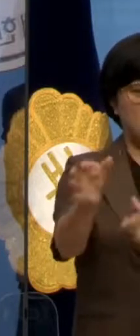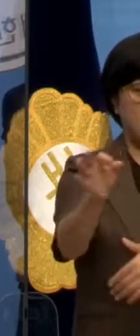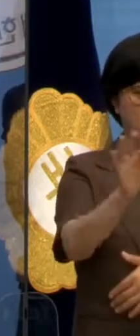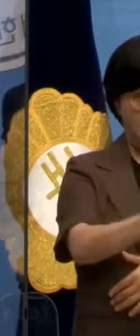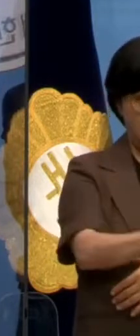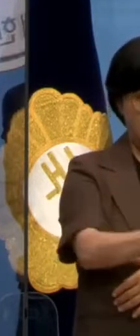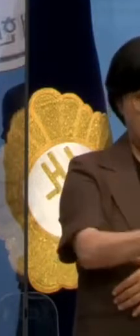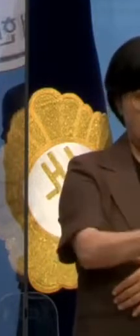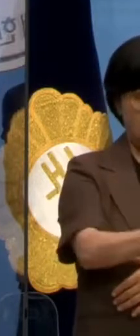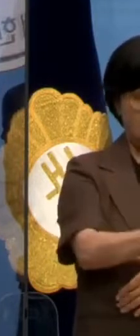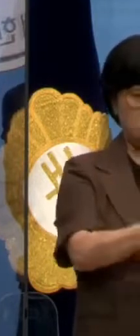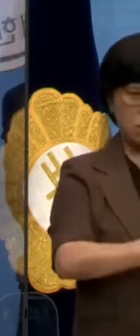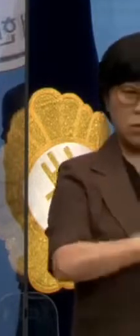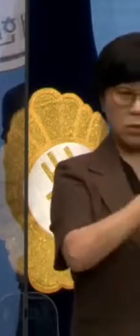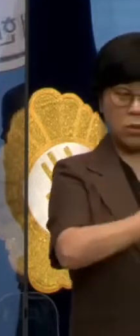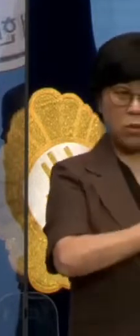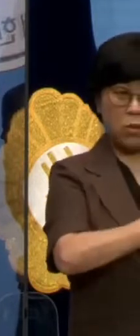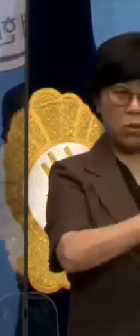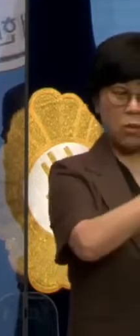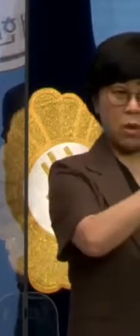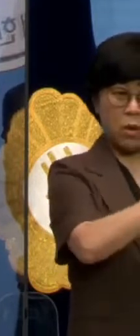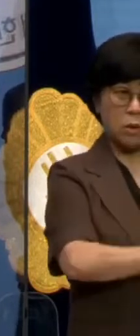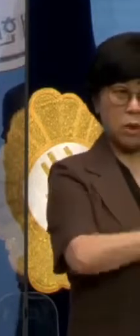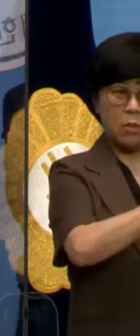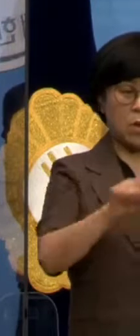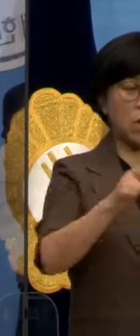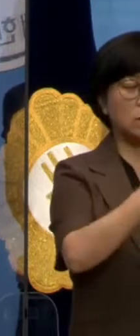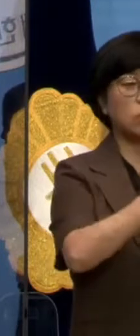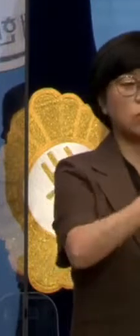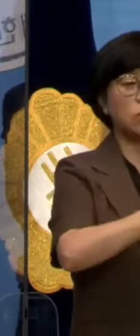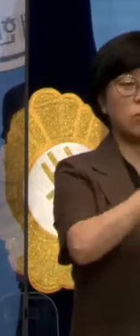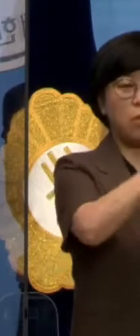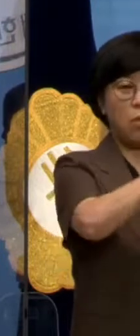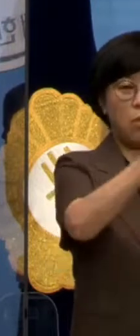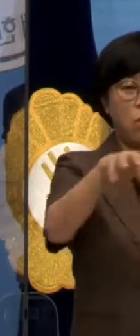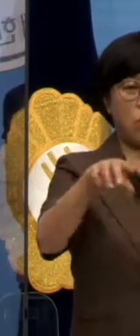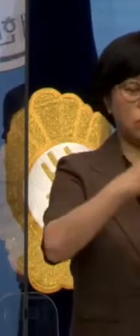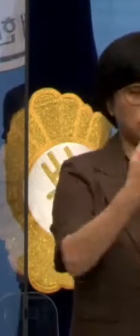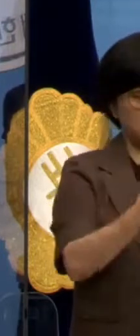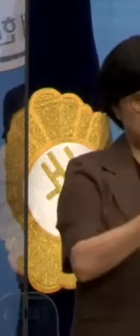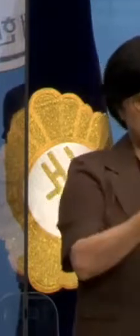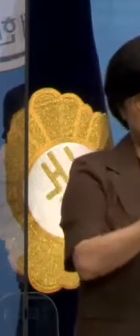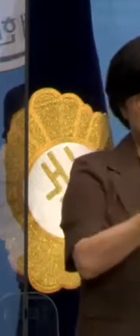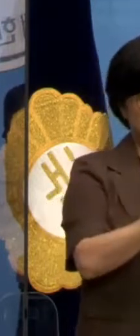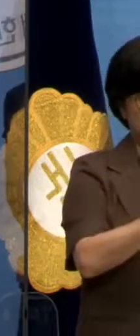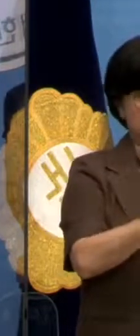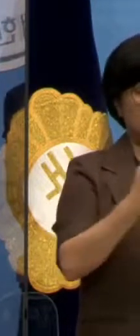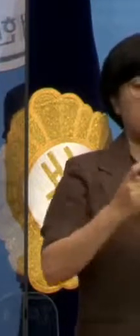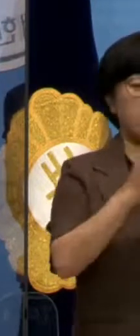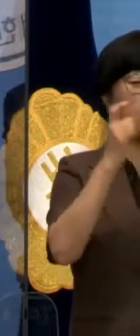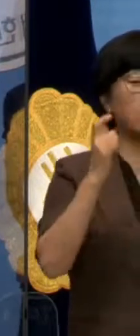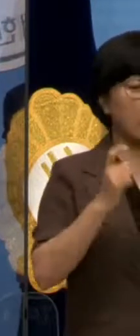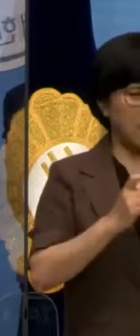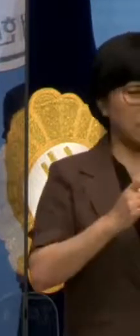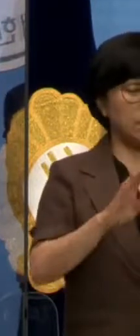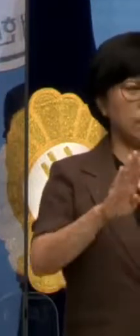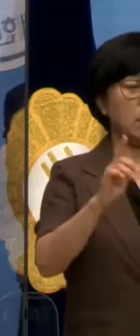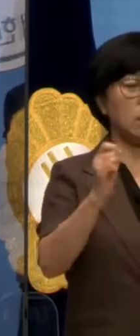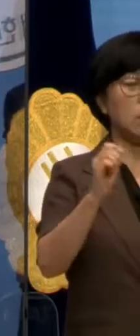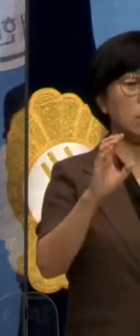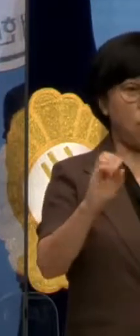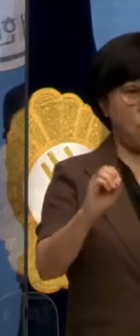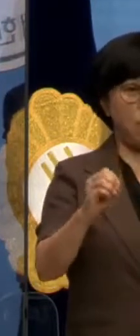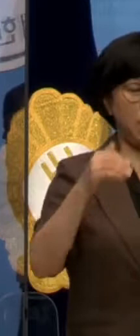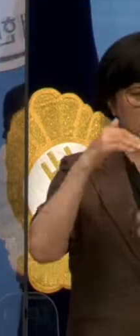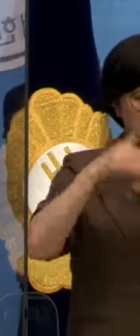충당하고 철도 역사 등 수익 활동이 가능한 부문은 민간이 BTO 방식으로